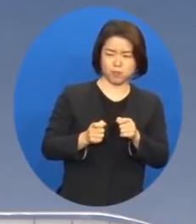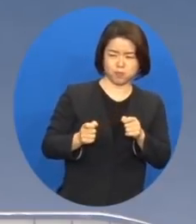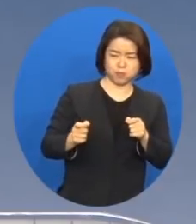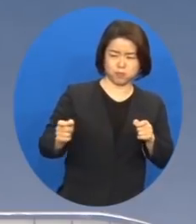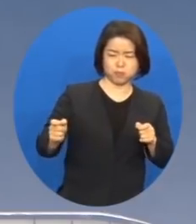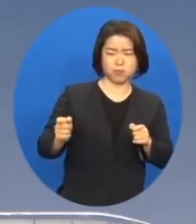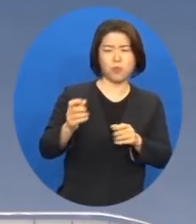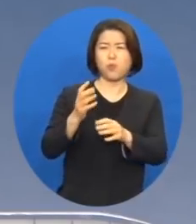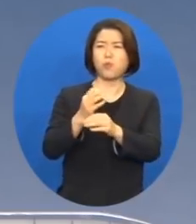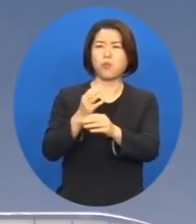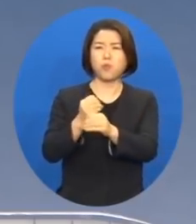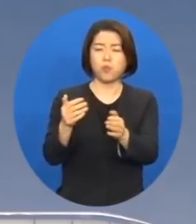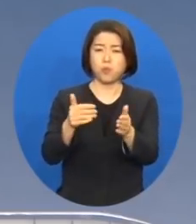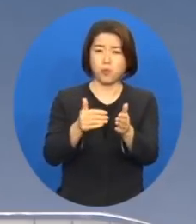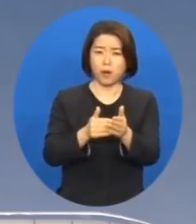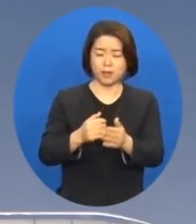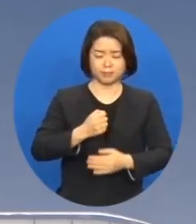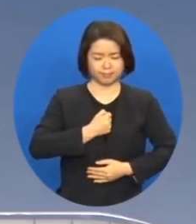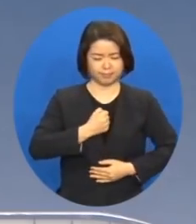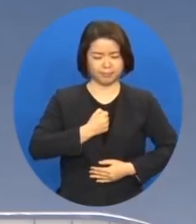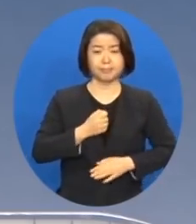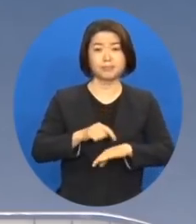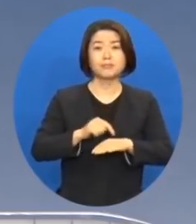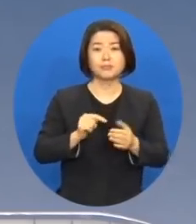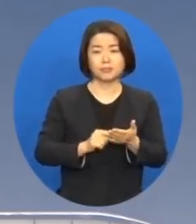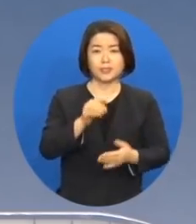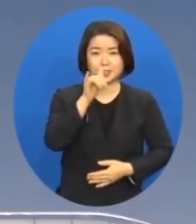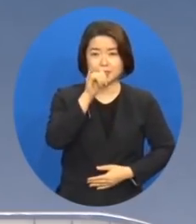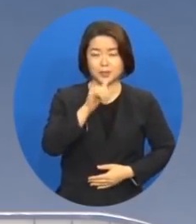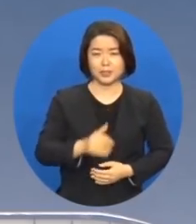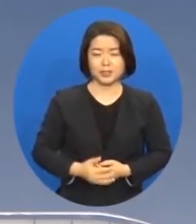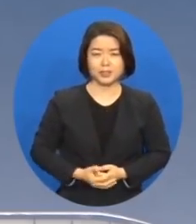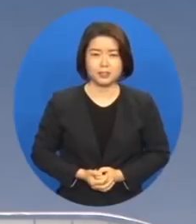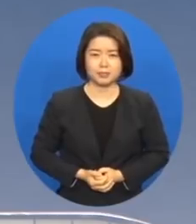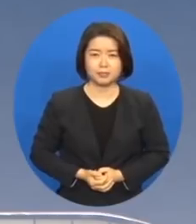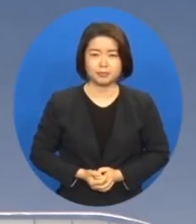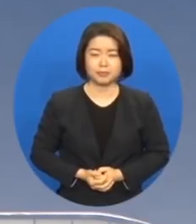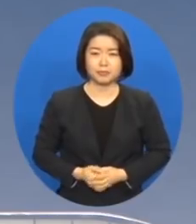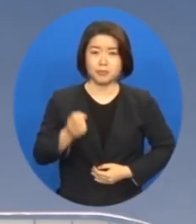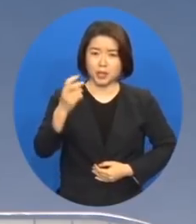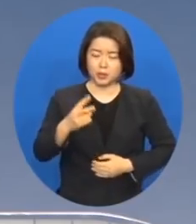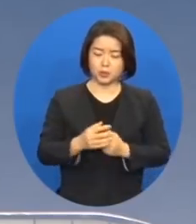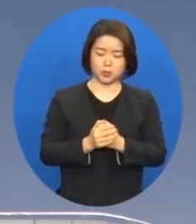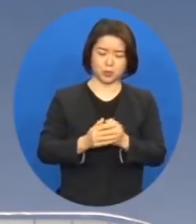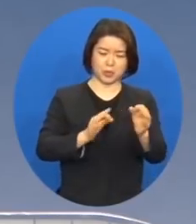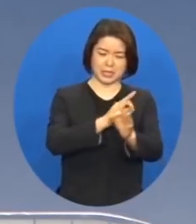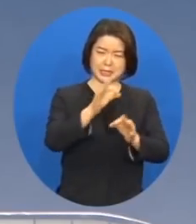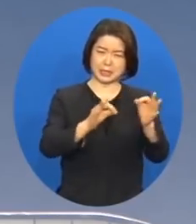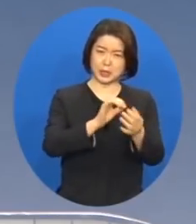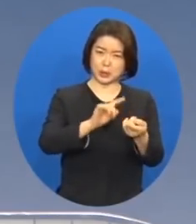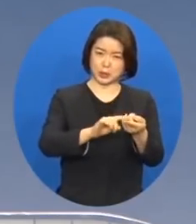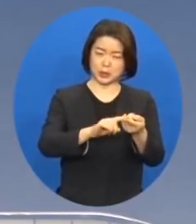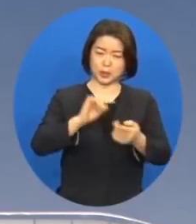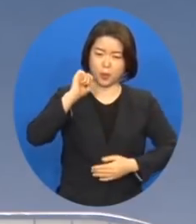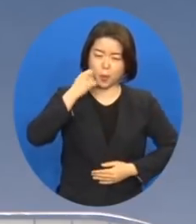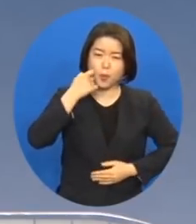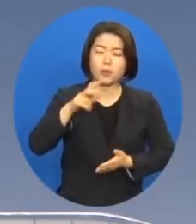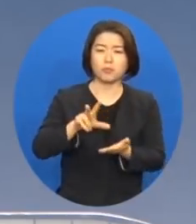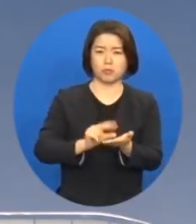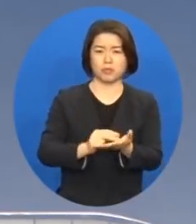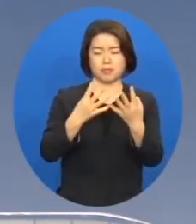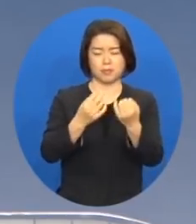될까 하는 그런 답답함이 있습니다. 또 경제적인 어려운 문제에 대한 소식도 계속